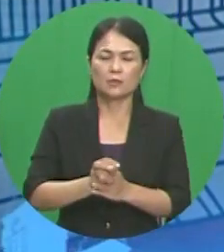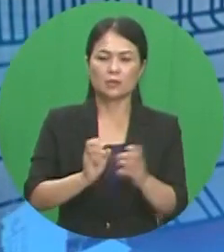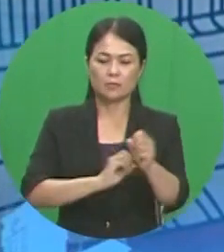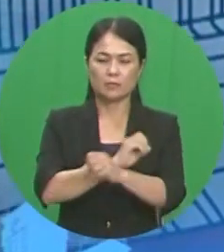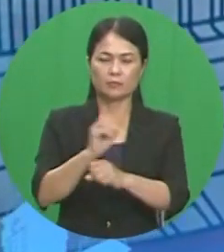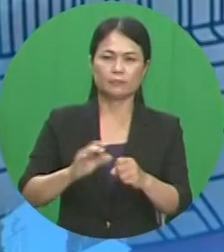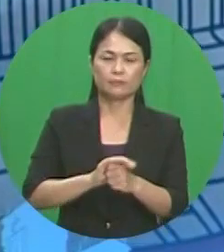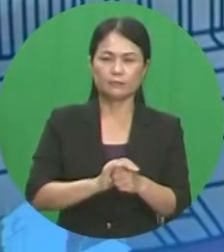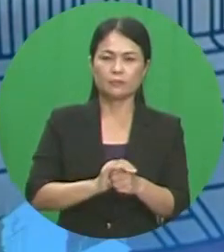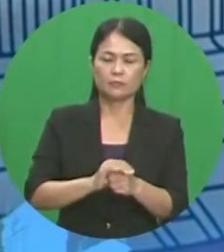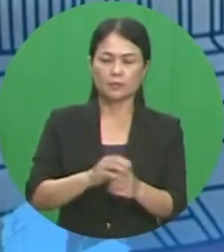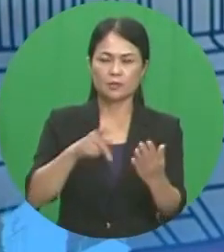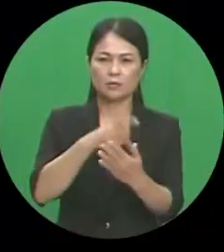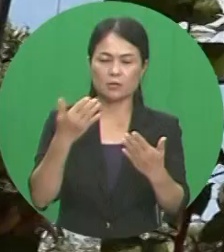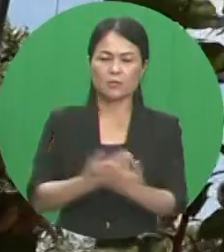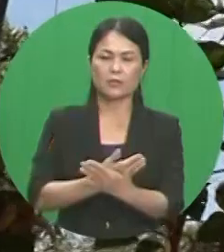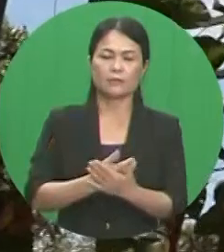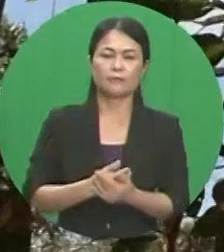COVID-19 ទម្រង់ថ្មី